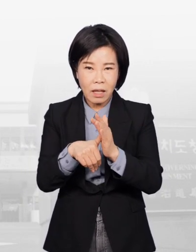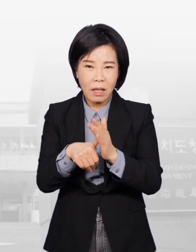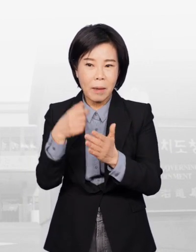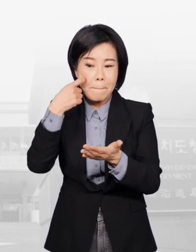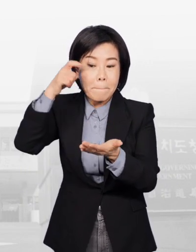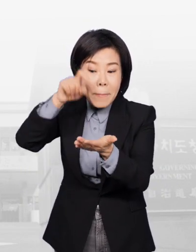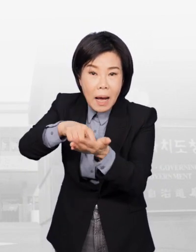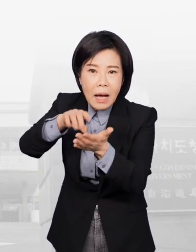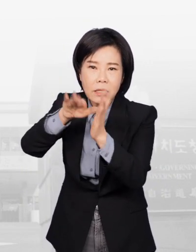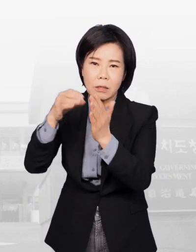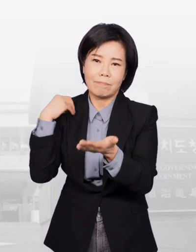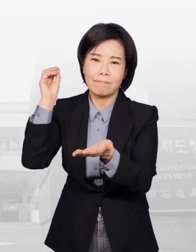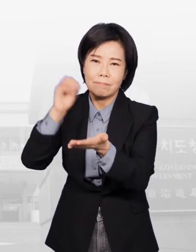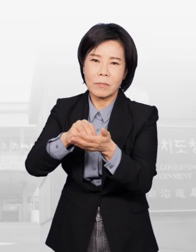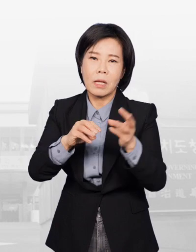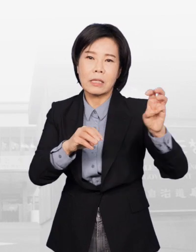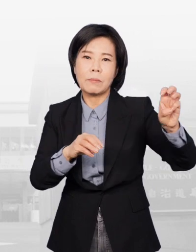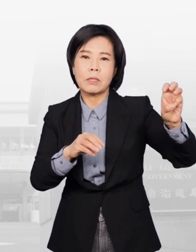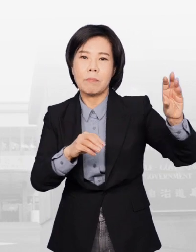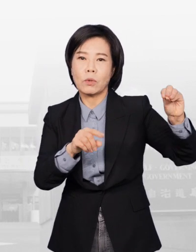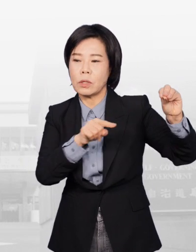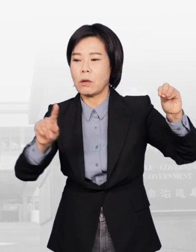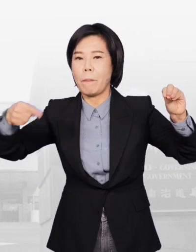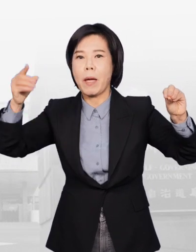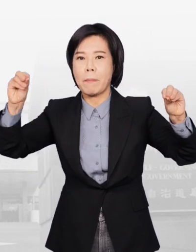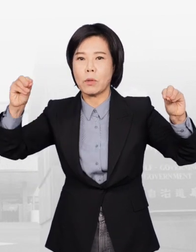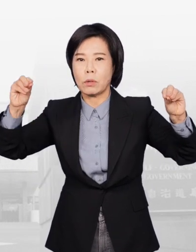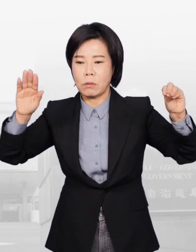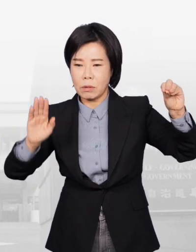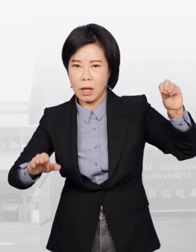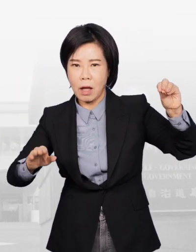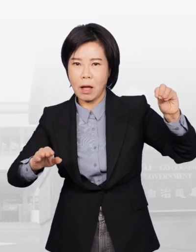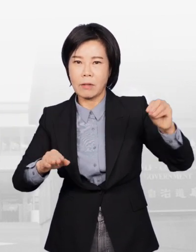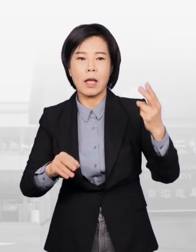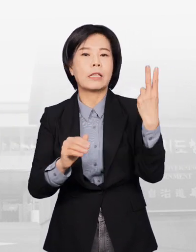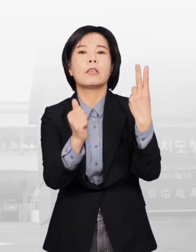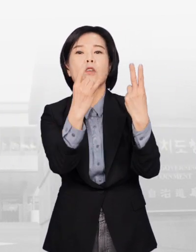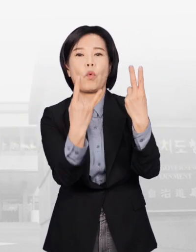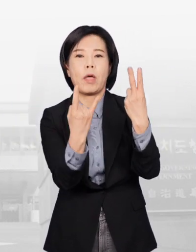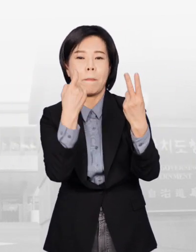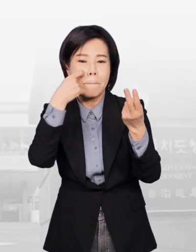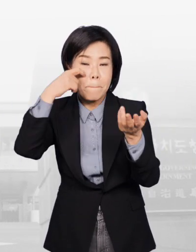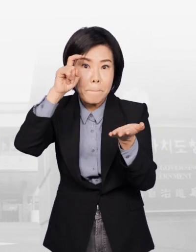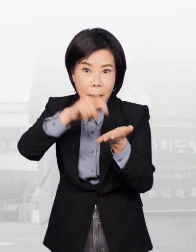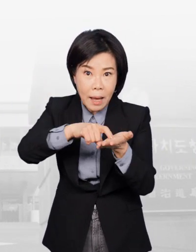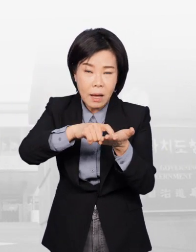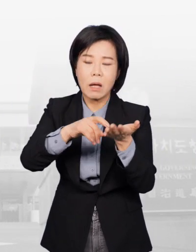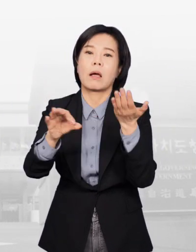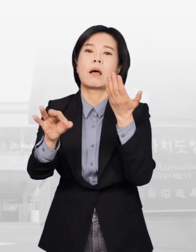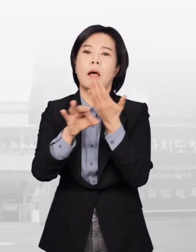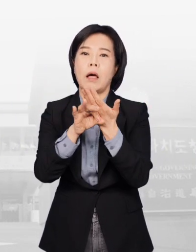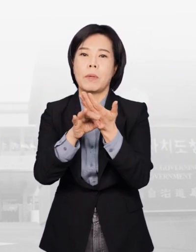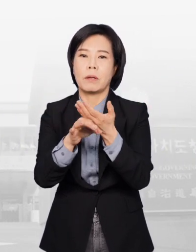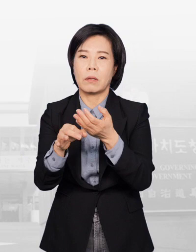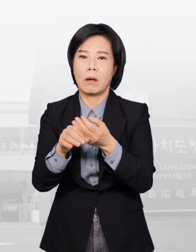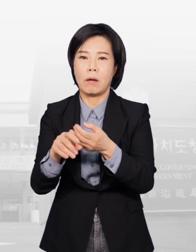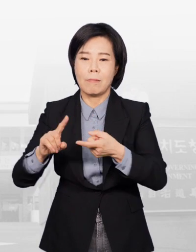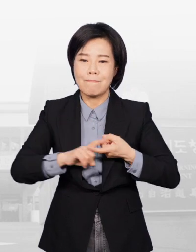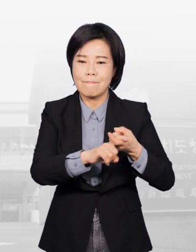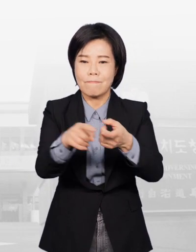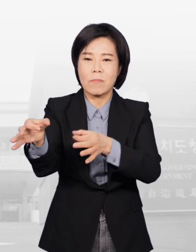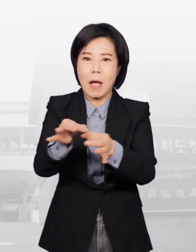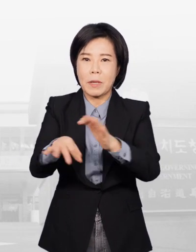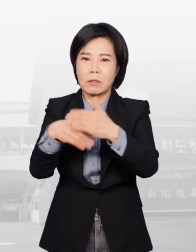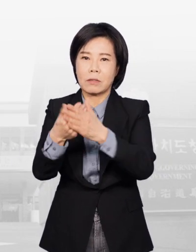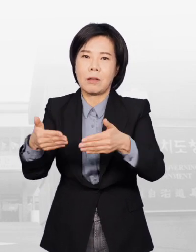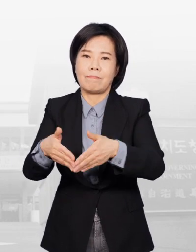따라 환수하는 금액이 있는데 30만 원에서 100만 원 이하는 2회까지 적발이 되면은 가맹점